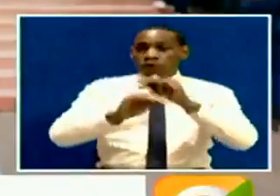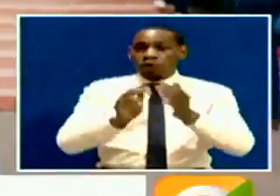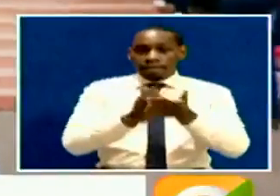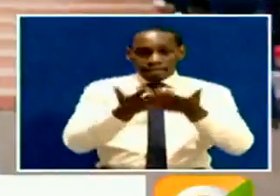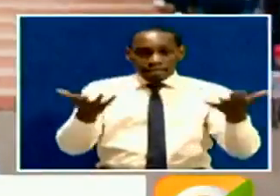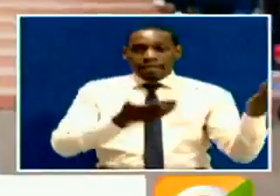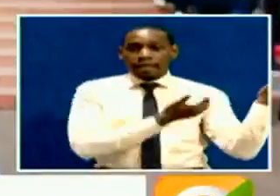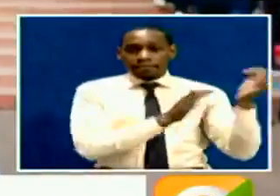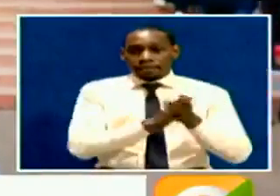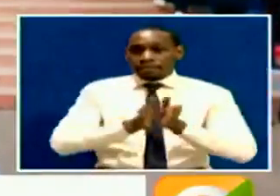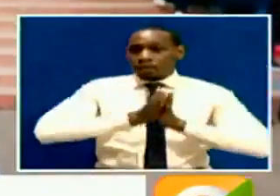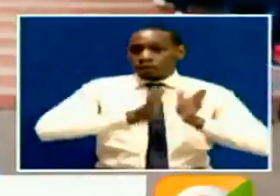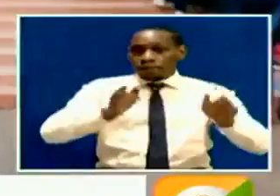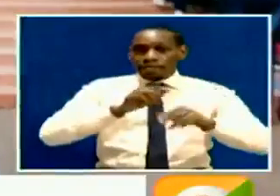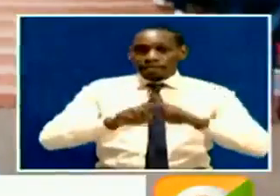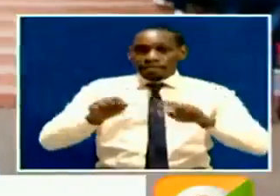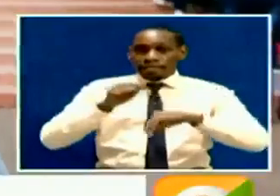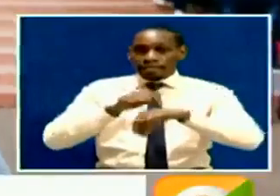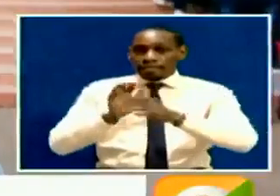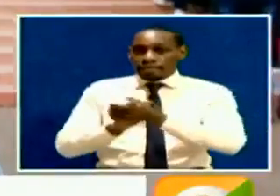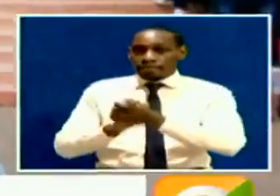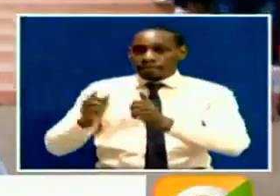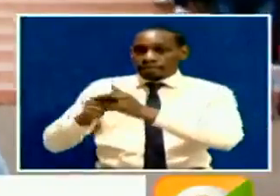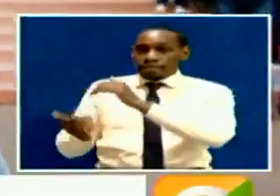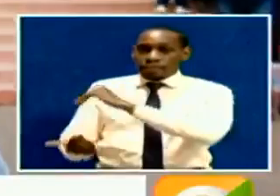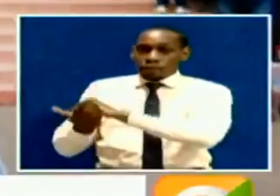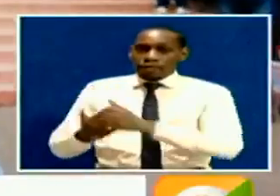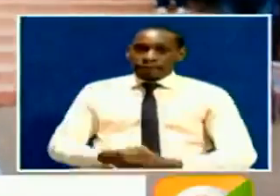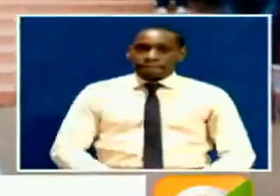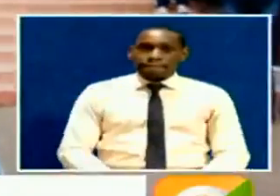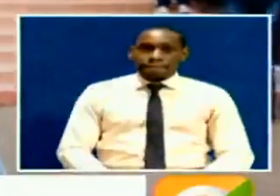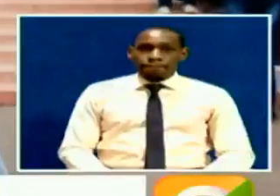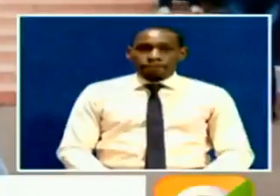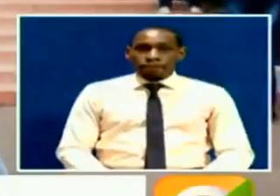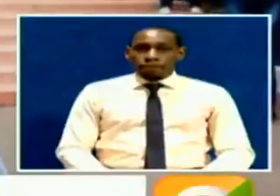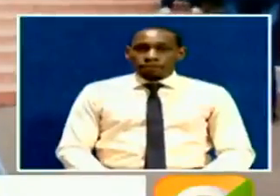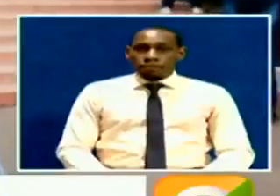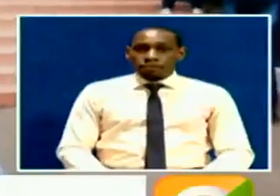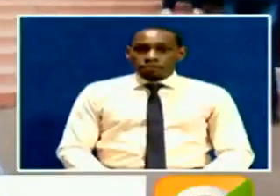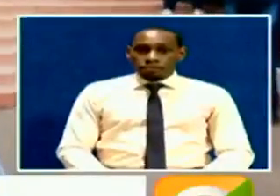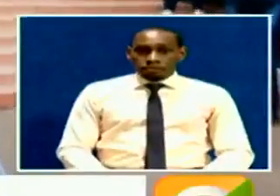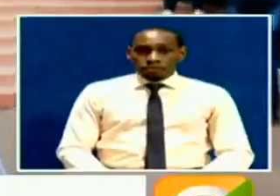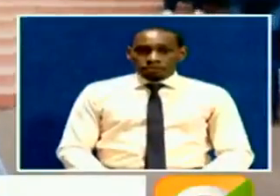kura vikitarajiwa kufunguliwa kuanzia saa 12 thanashara. Steven